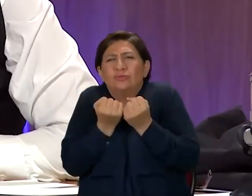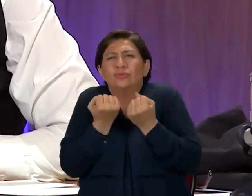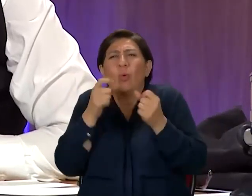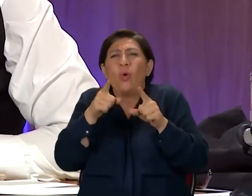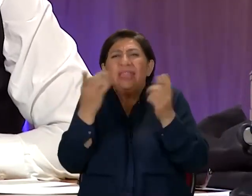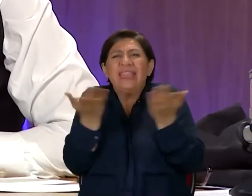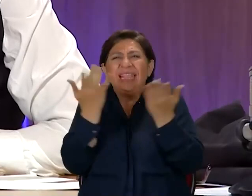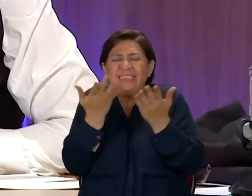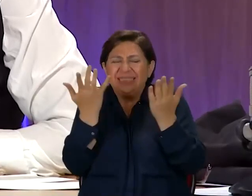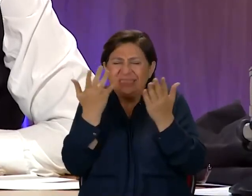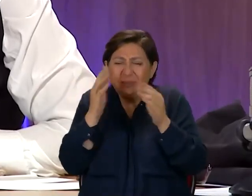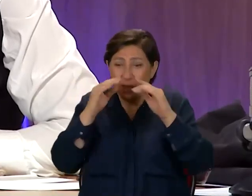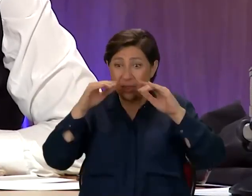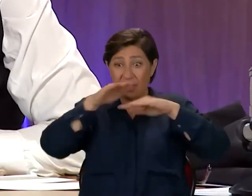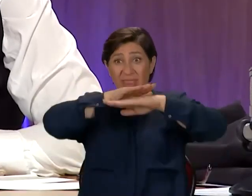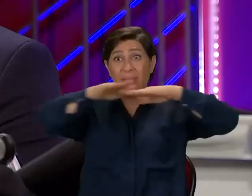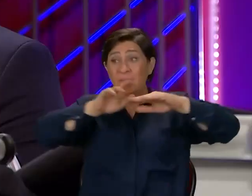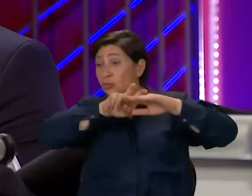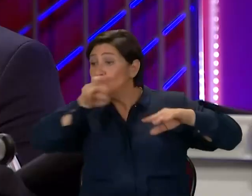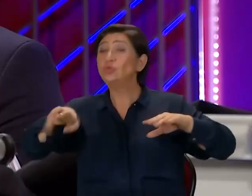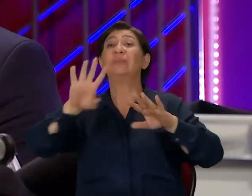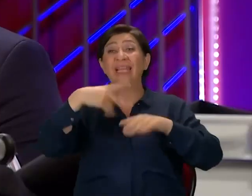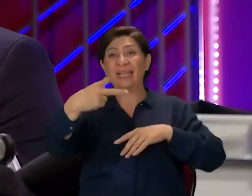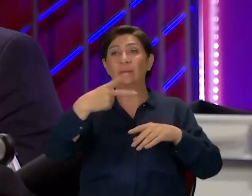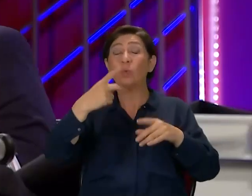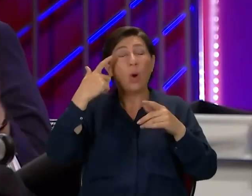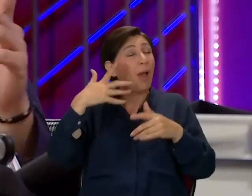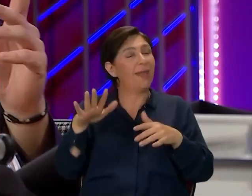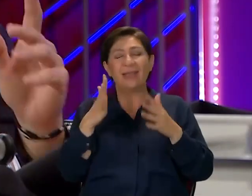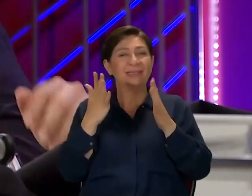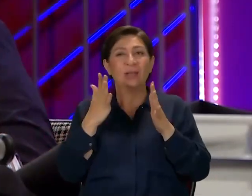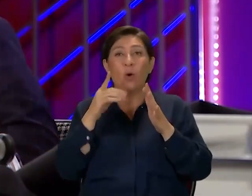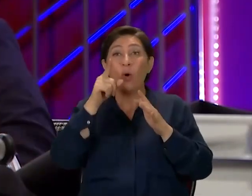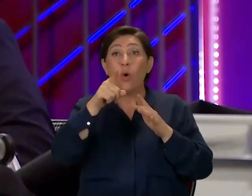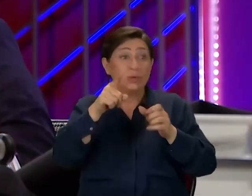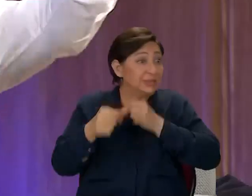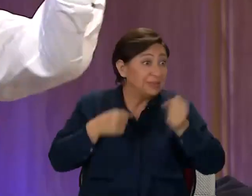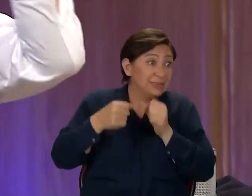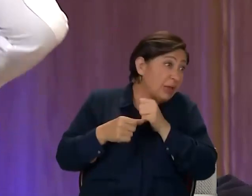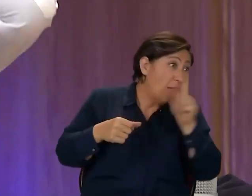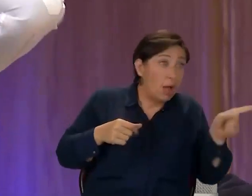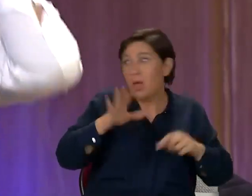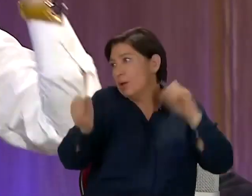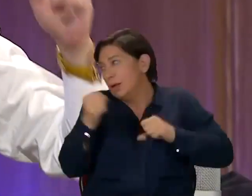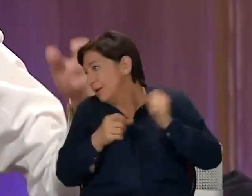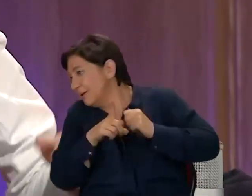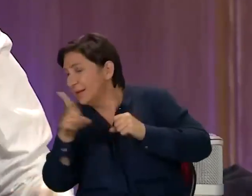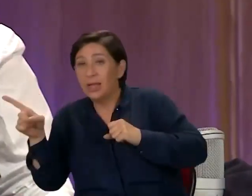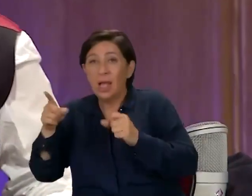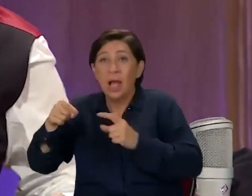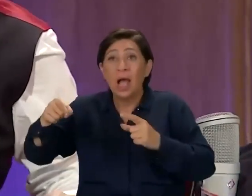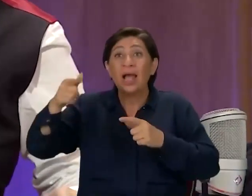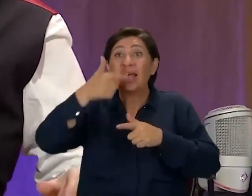o nasıl o damdan düşmedik ikimiz de ona bir şey soracağım. O sağa koşuyor sola koşuyor